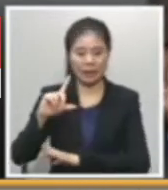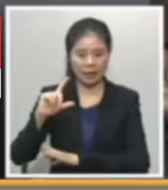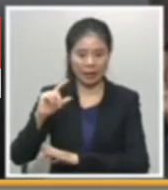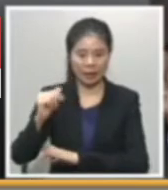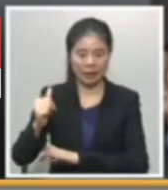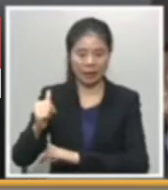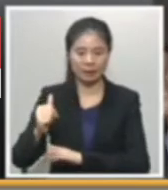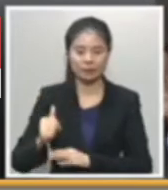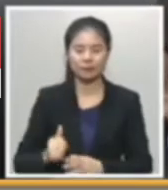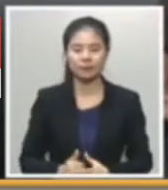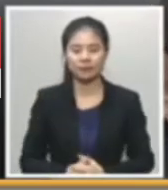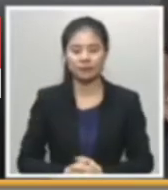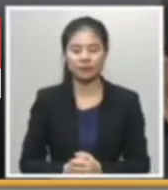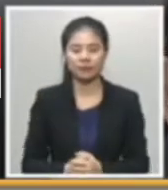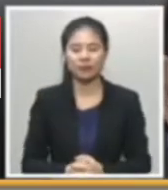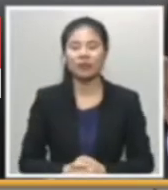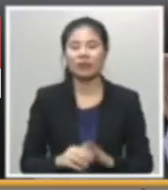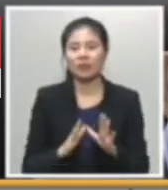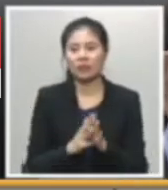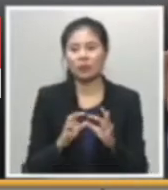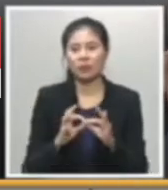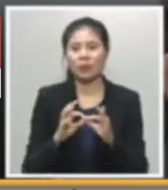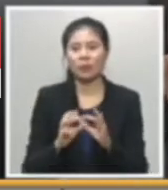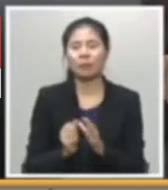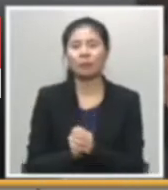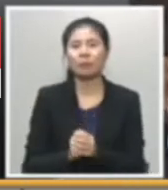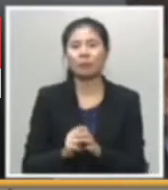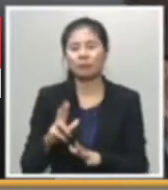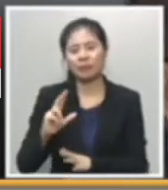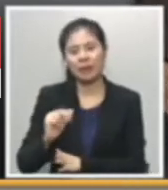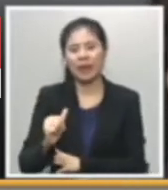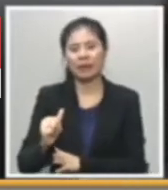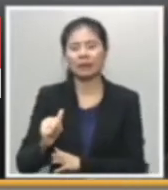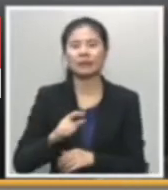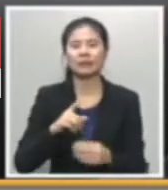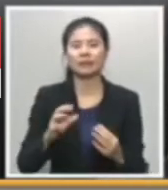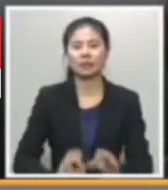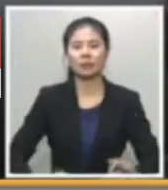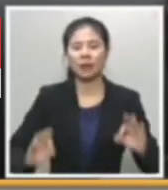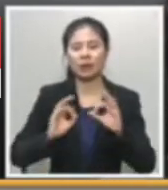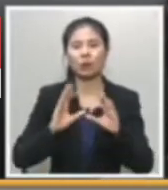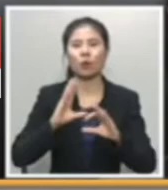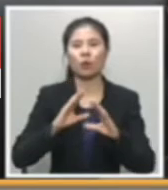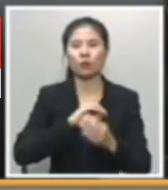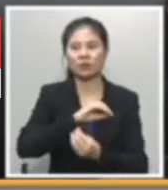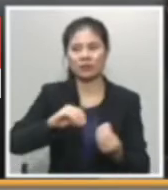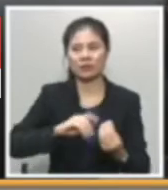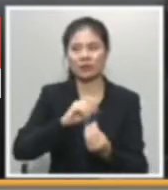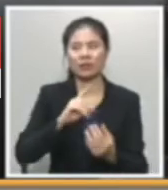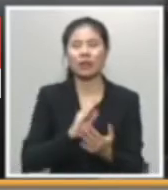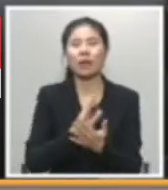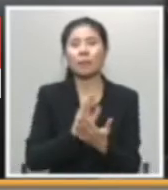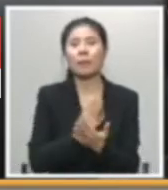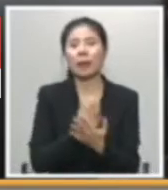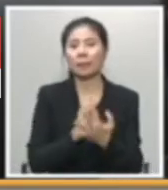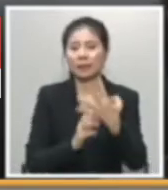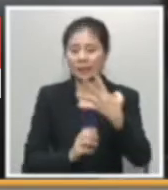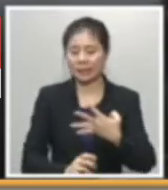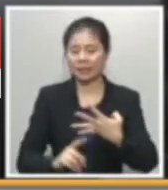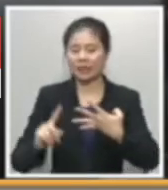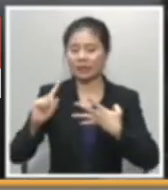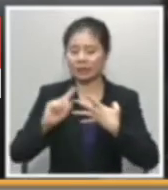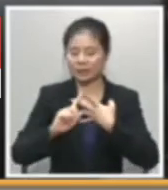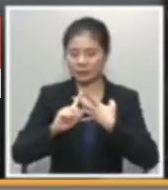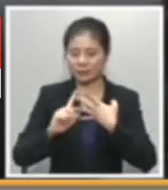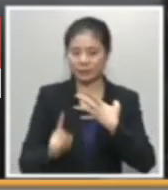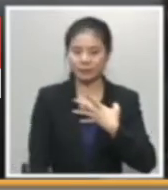ช้คำว่าเป็นฟันเฟืองหลักของระบบเศรษฐกิจมีประกอบด้วยกัน4ด้านด้านแรกได้